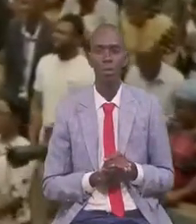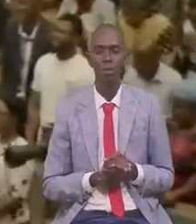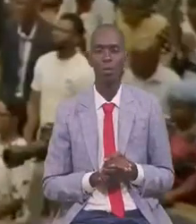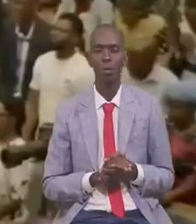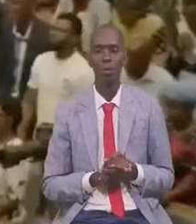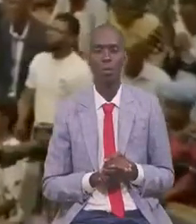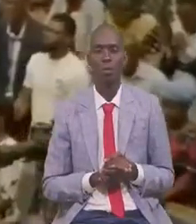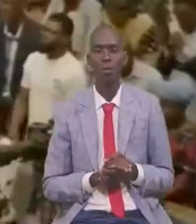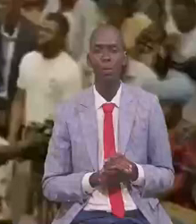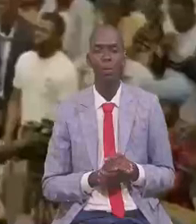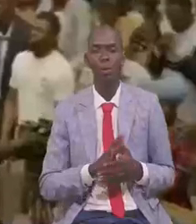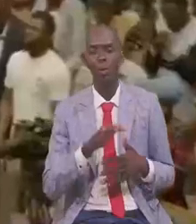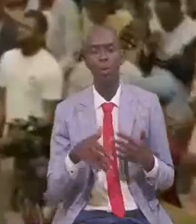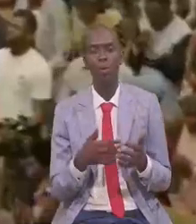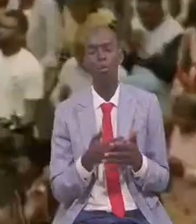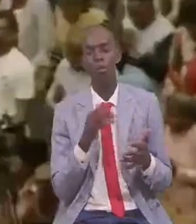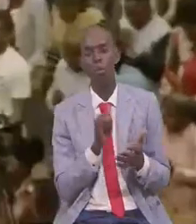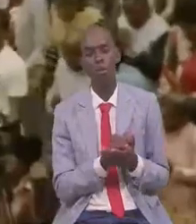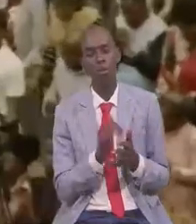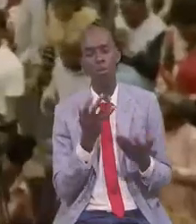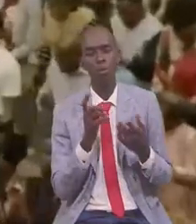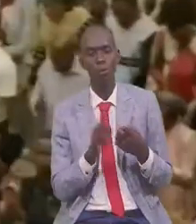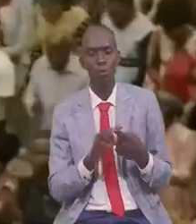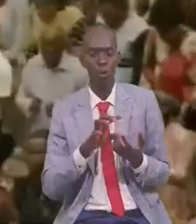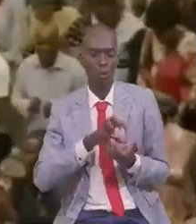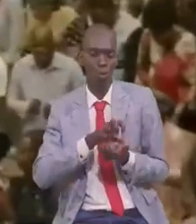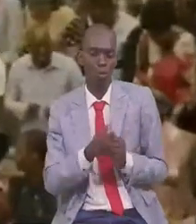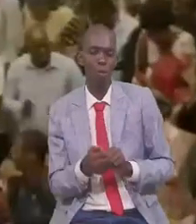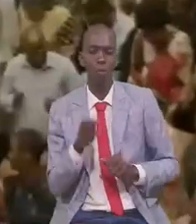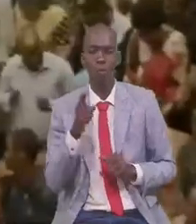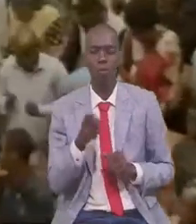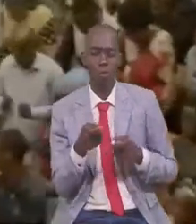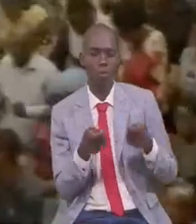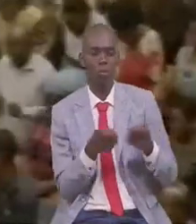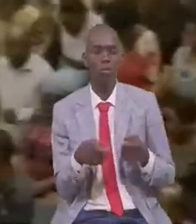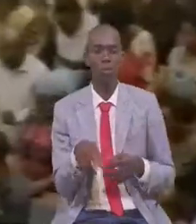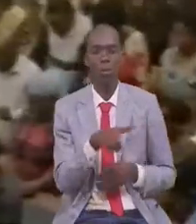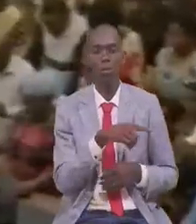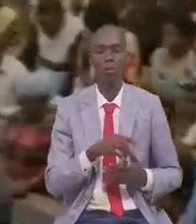Ces langues qui vont te détruire, dompte-les.